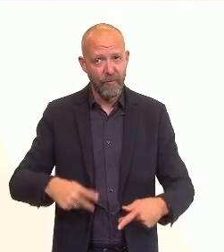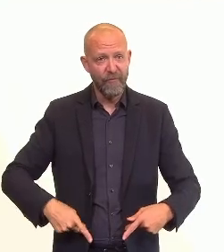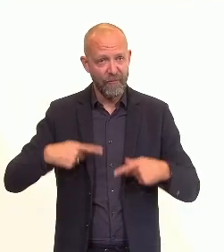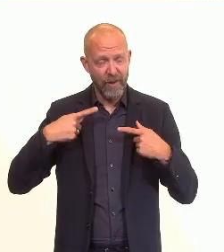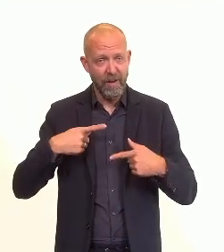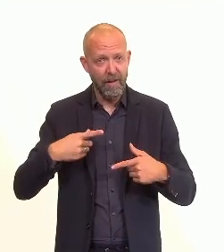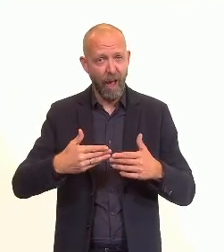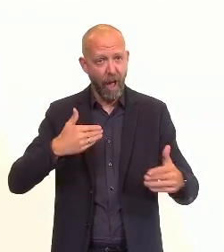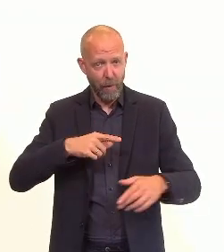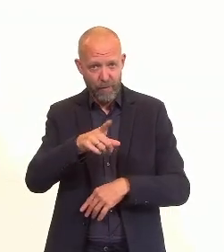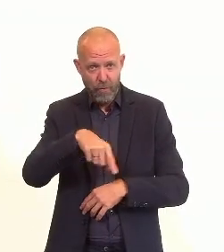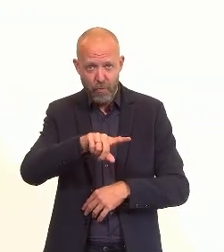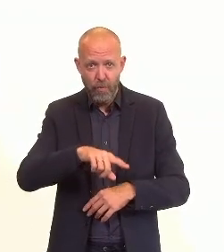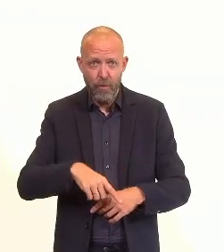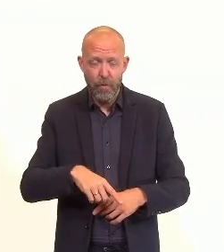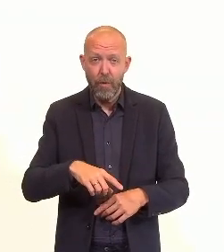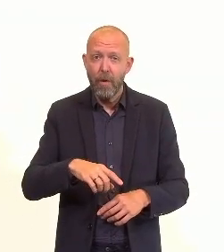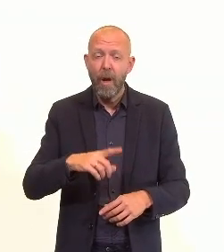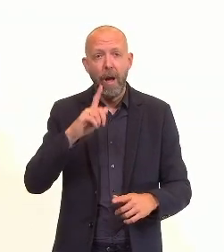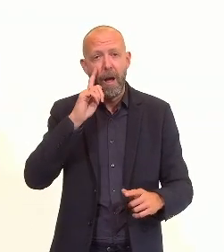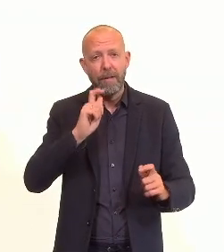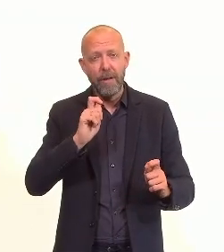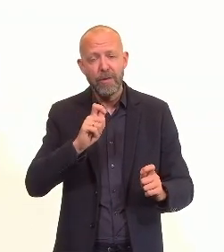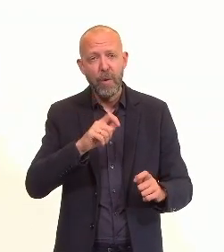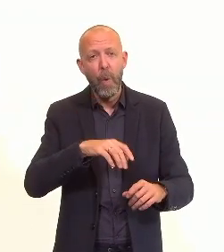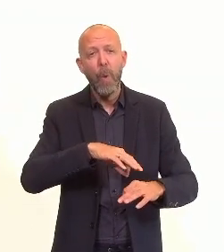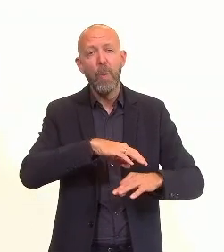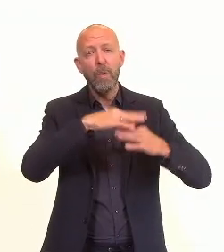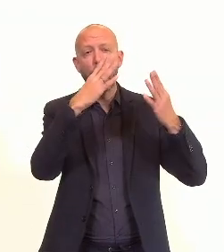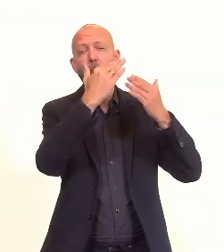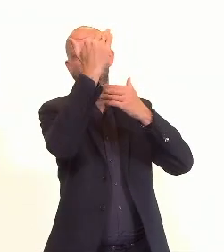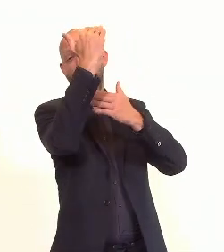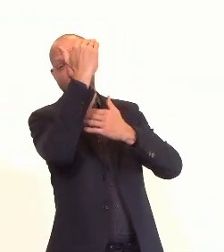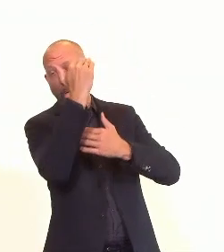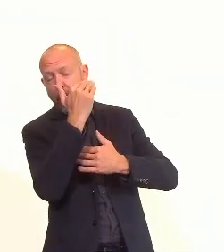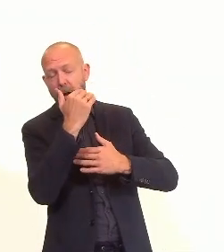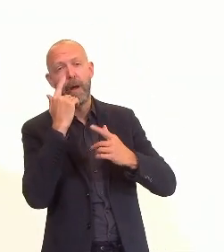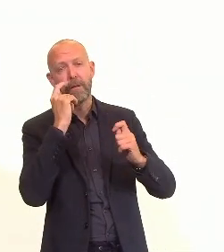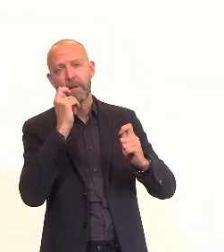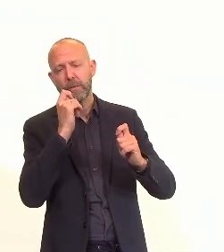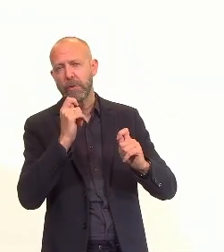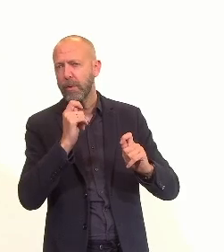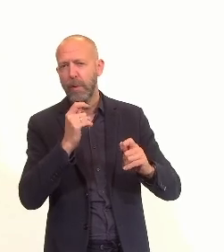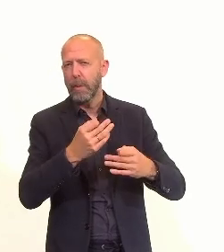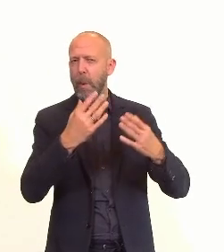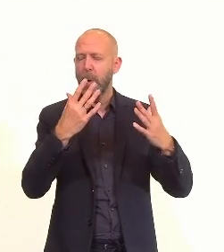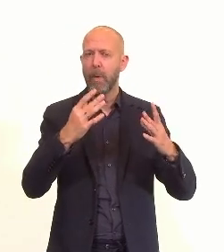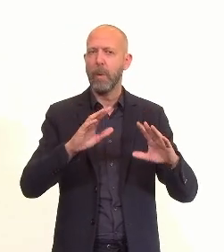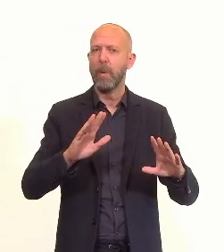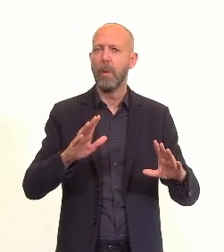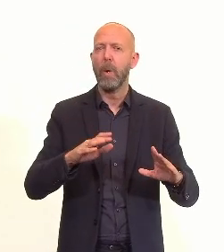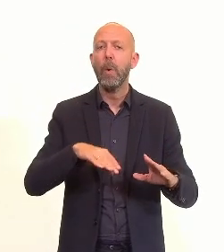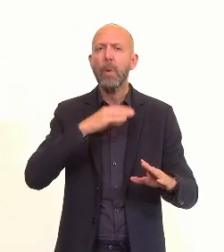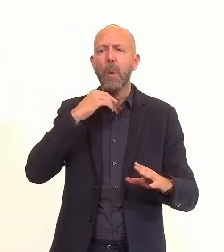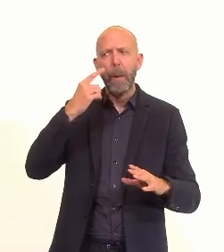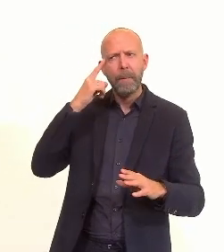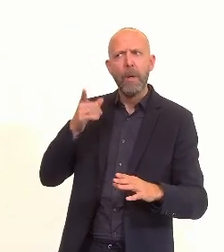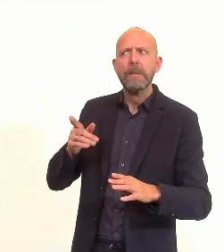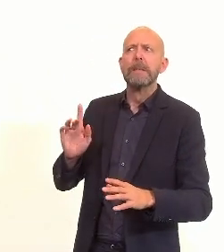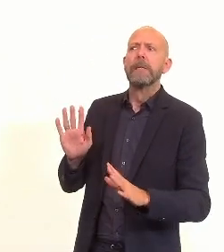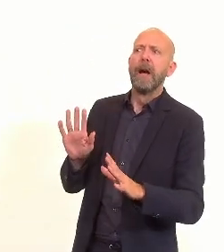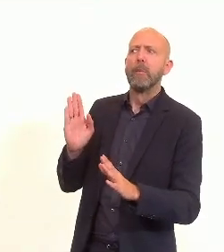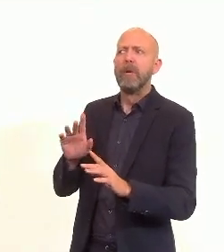Attention, ne pas nous surprotéger. Ne pas trop anticiper pour nous.